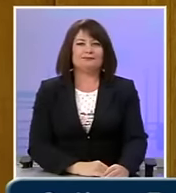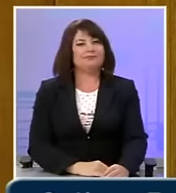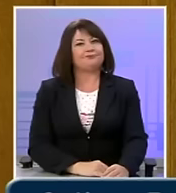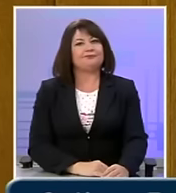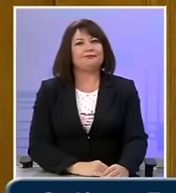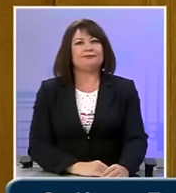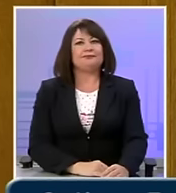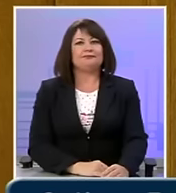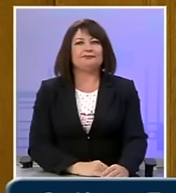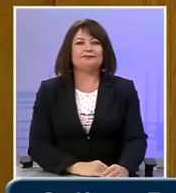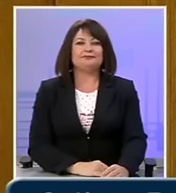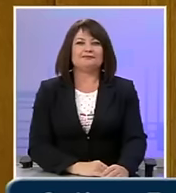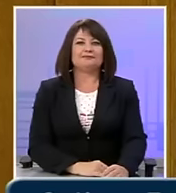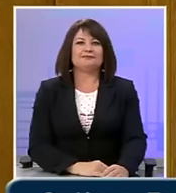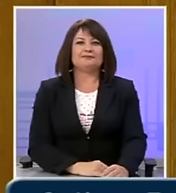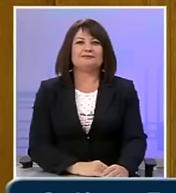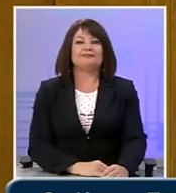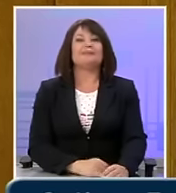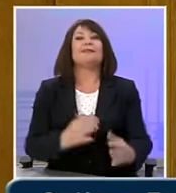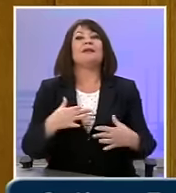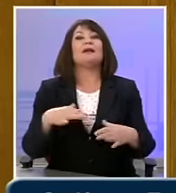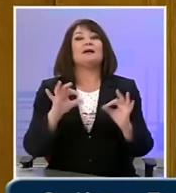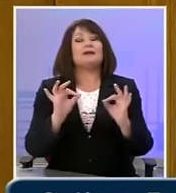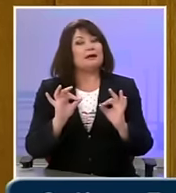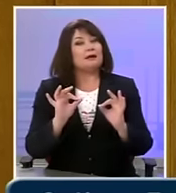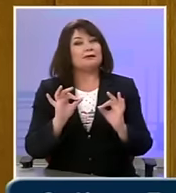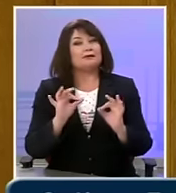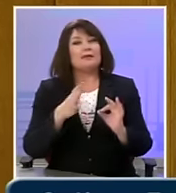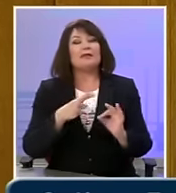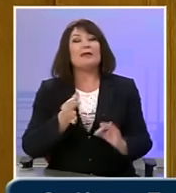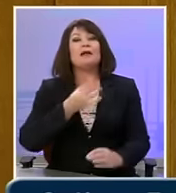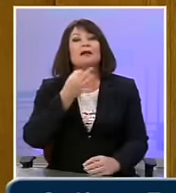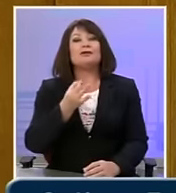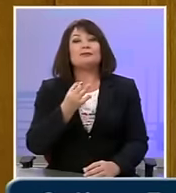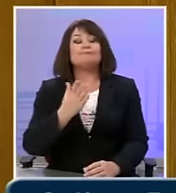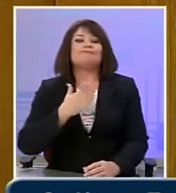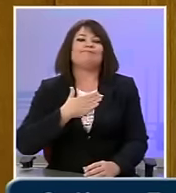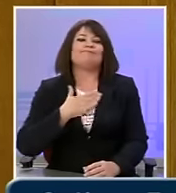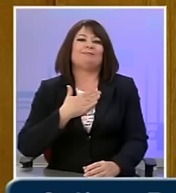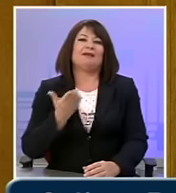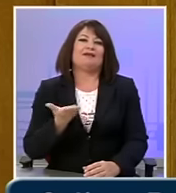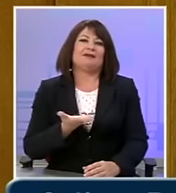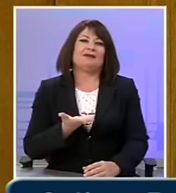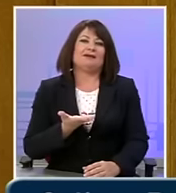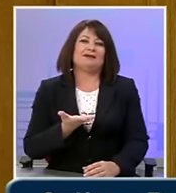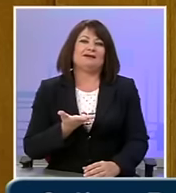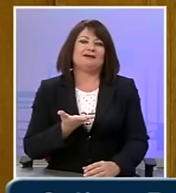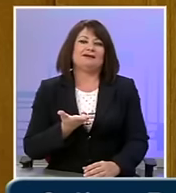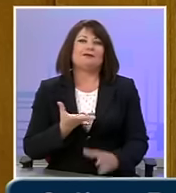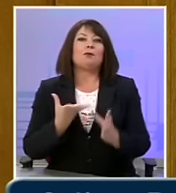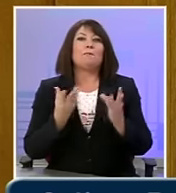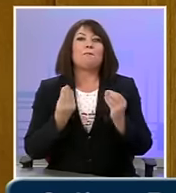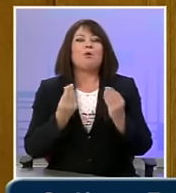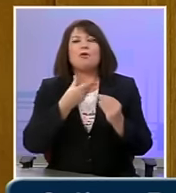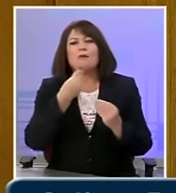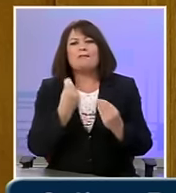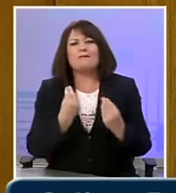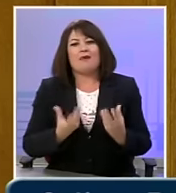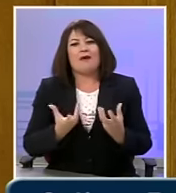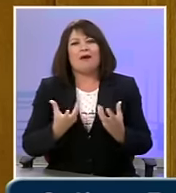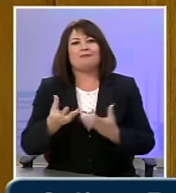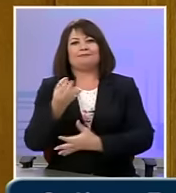adressés pour exprimer vos condoléances. Θα ήθελα να σας ευχαριστήσω για τα θερμά σας λόγια,